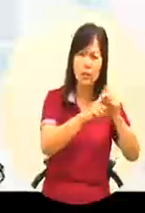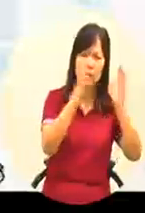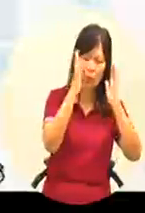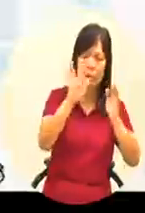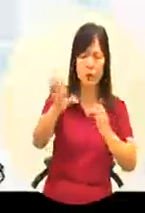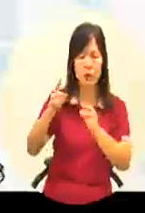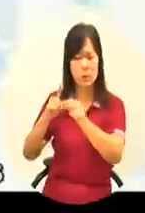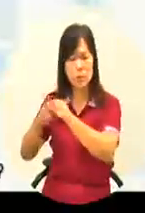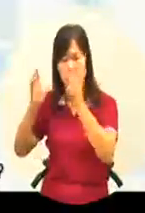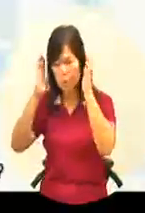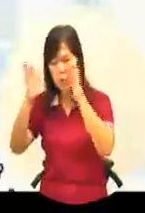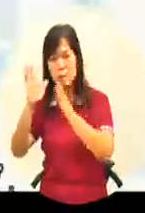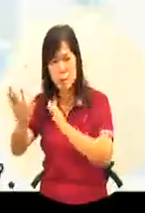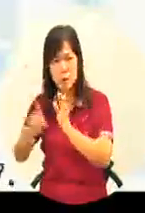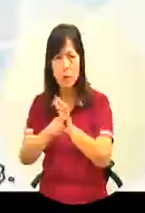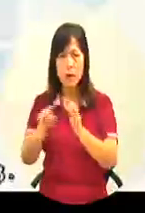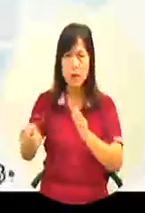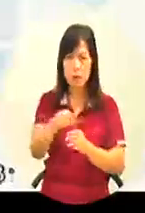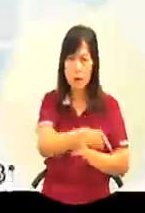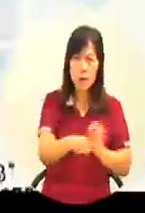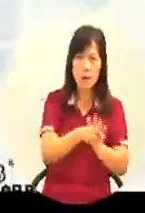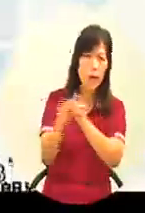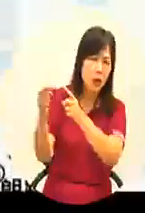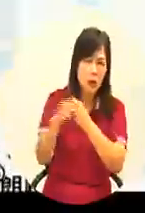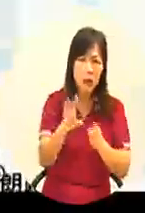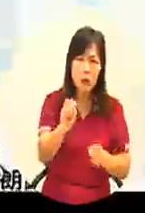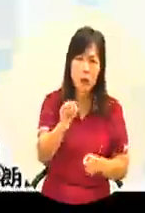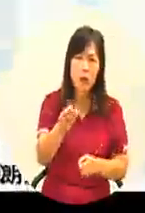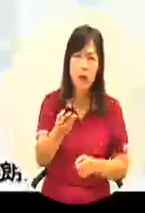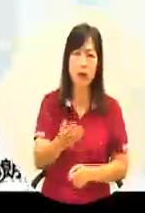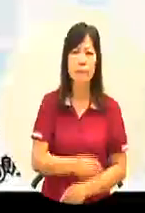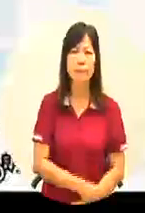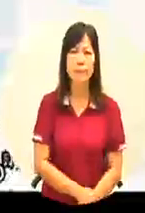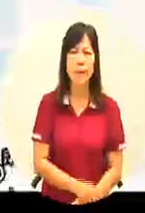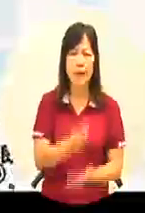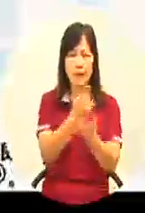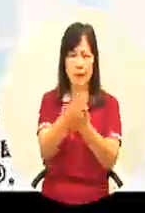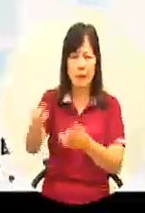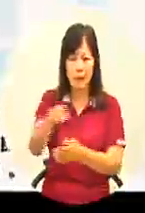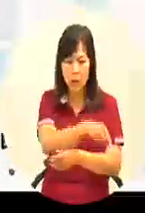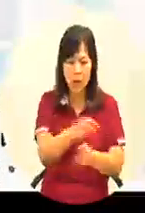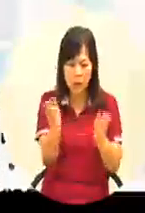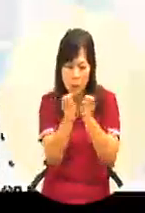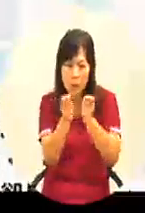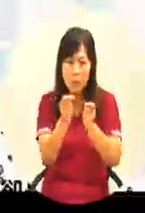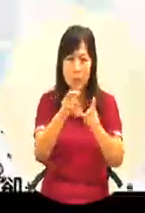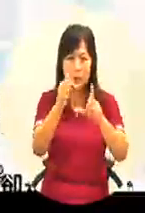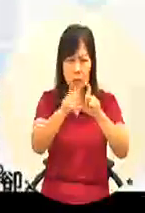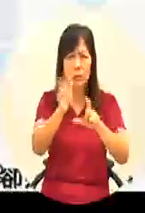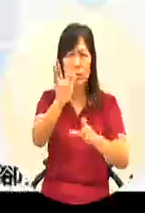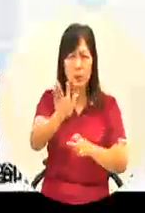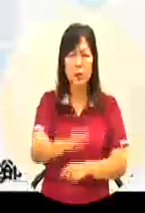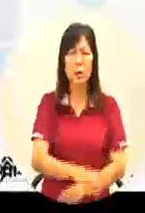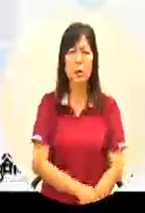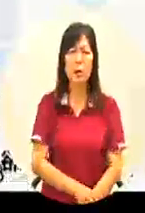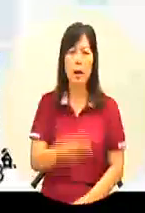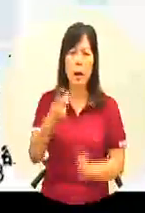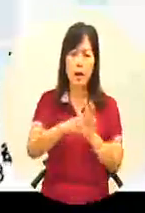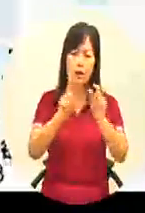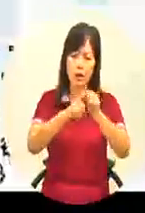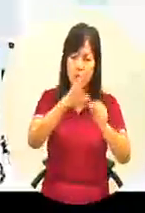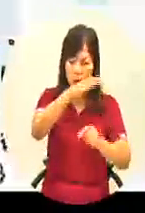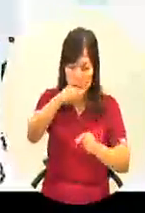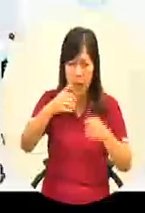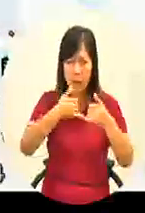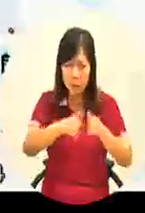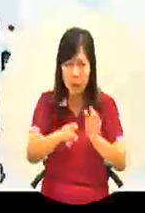正路，那中和的中正路到底有没有连接到永和的中正路？因为两个是临近的区域。好，那再来又有中山路，